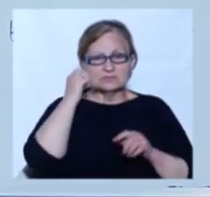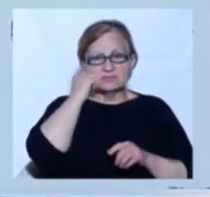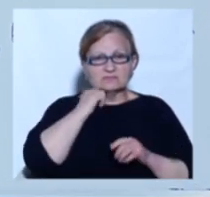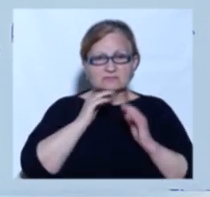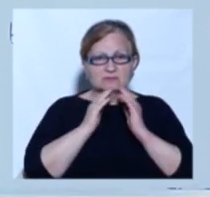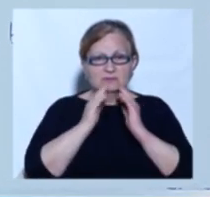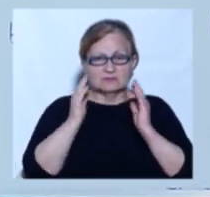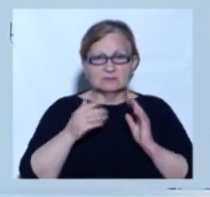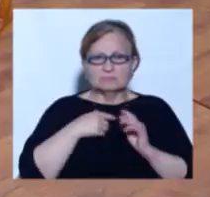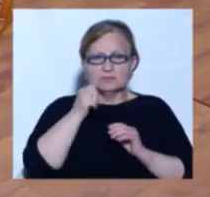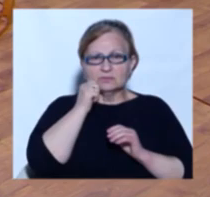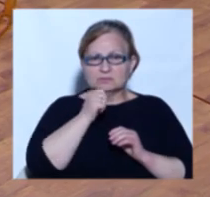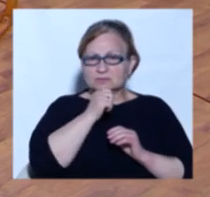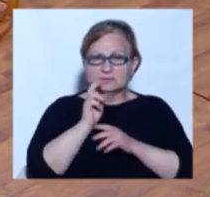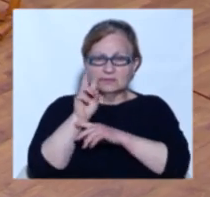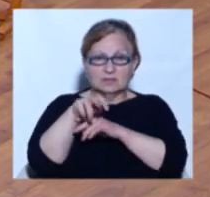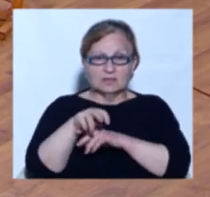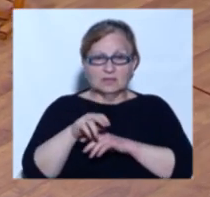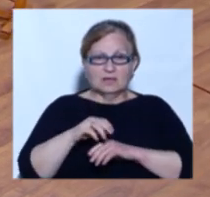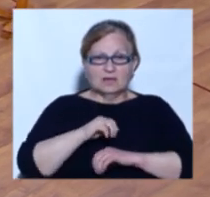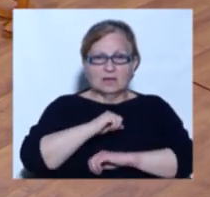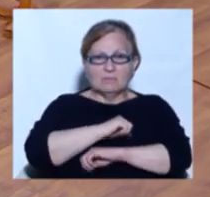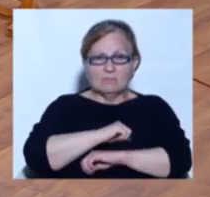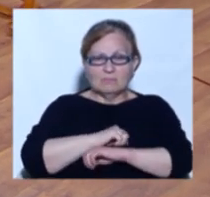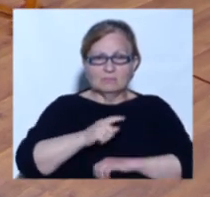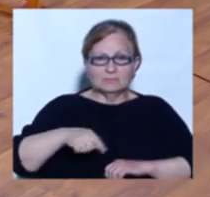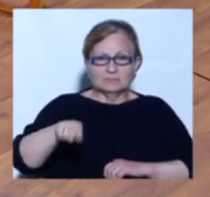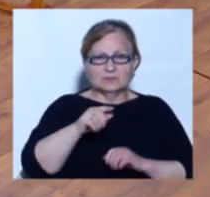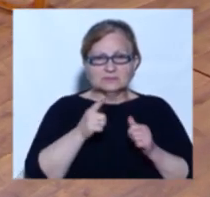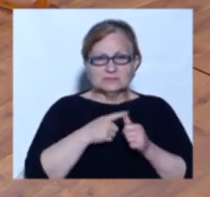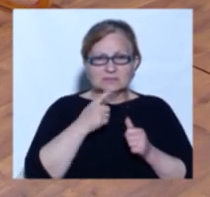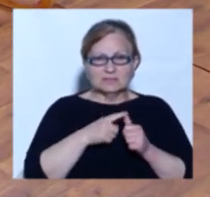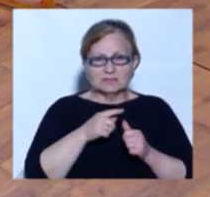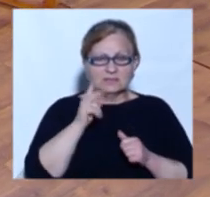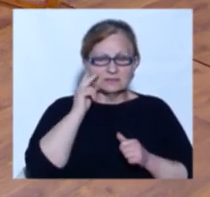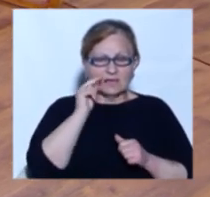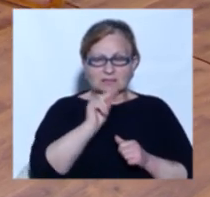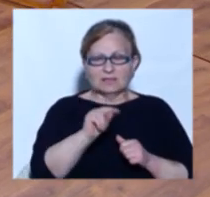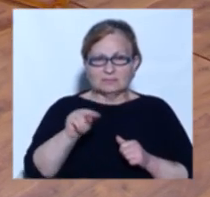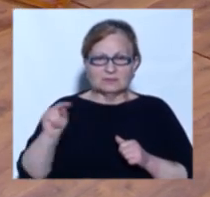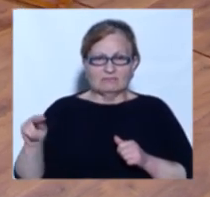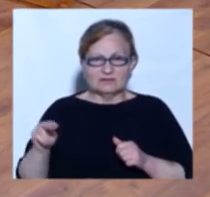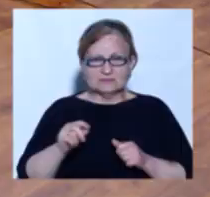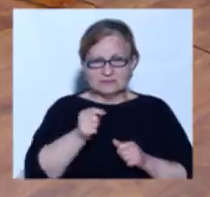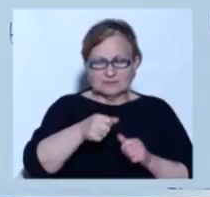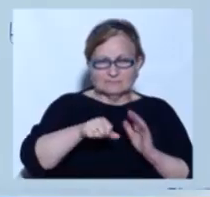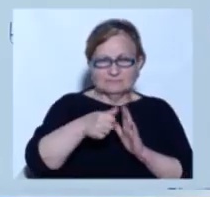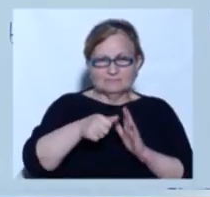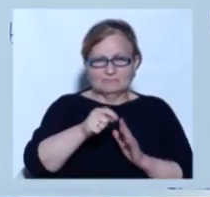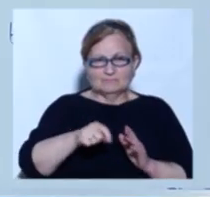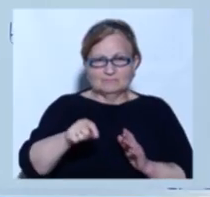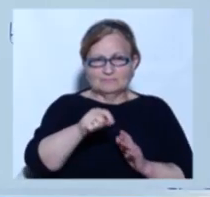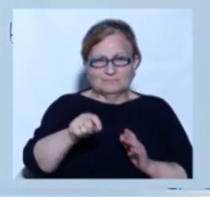შენობაში გადავიპარე. მერხებზე ამოკაწრულ სახელებს თარიღები მივაწერე. შეიძლება